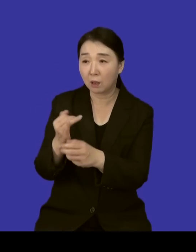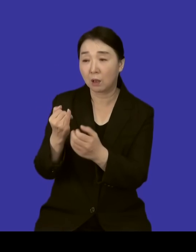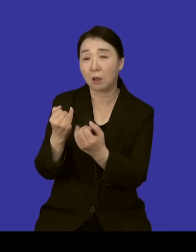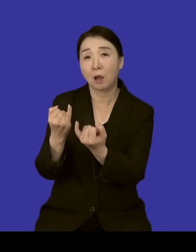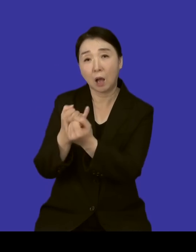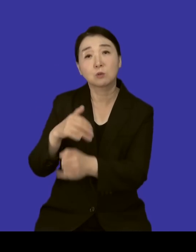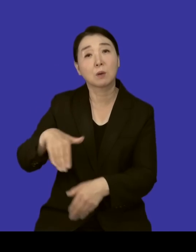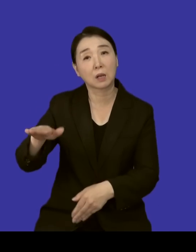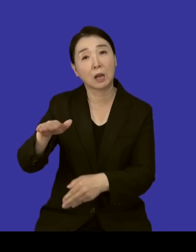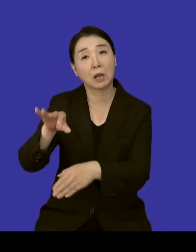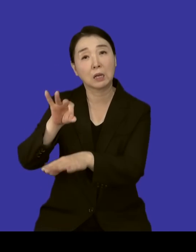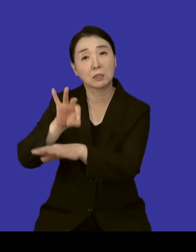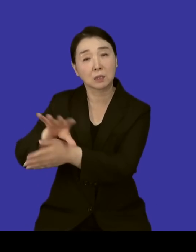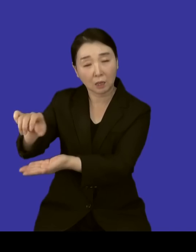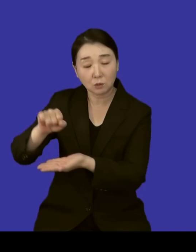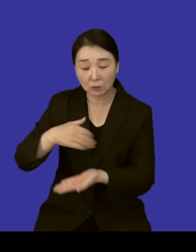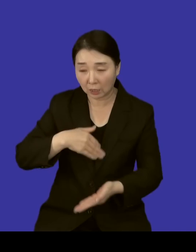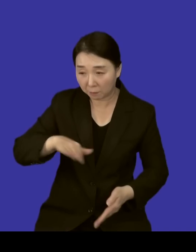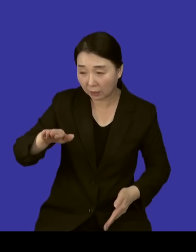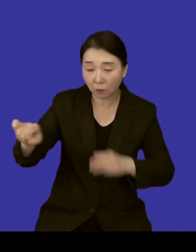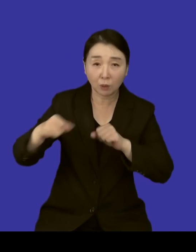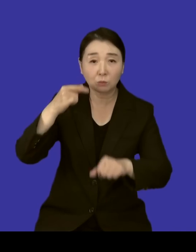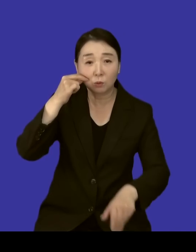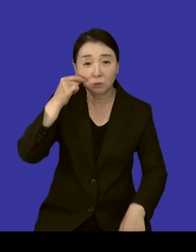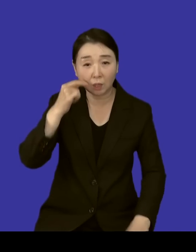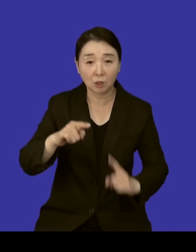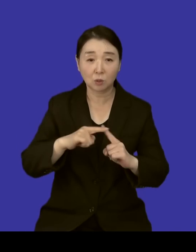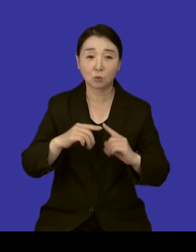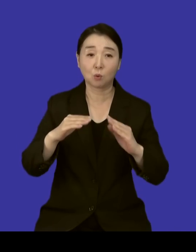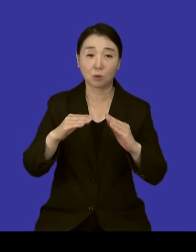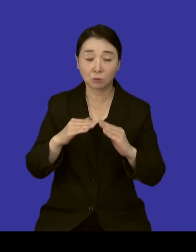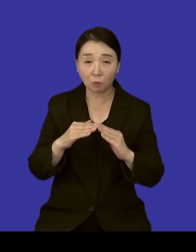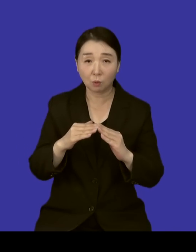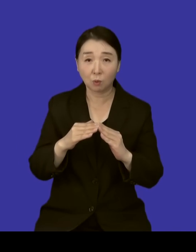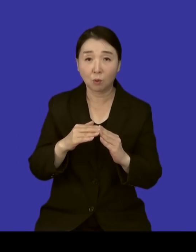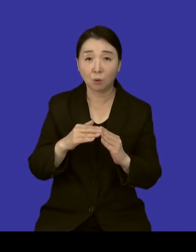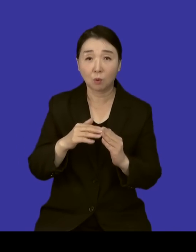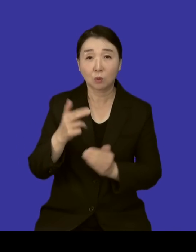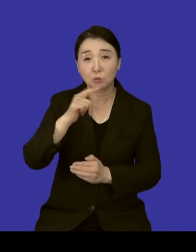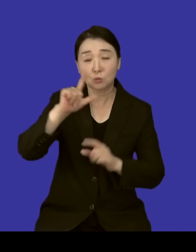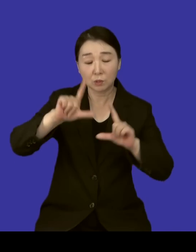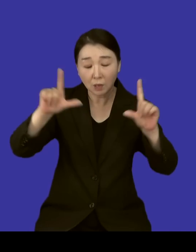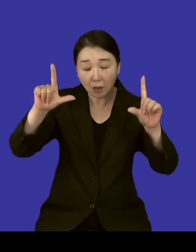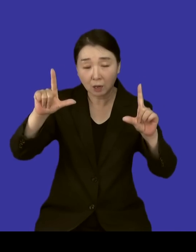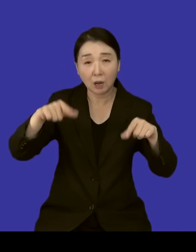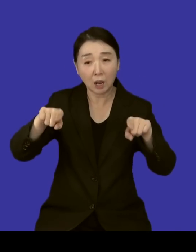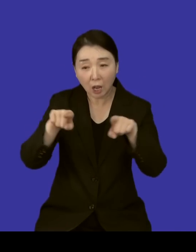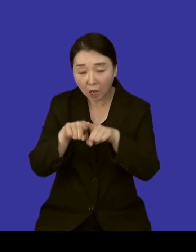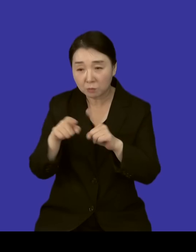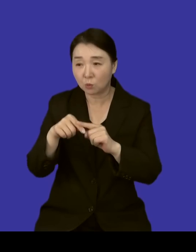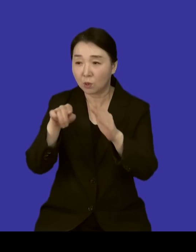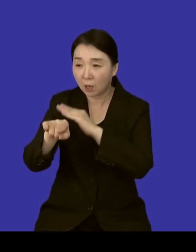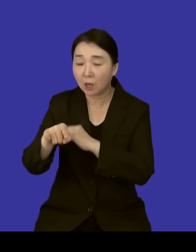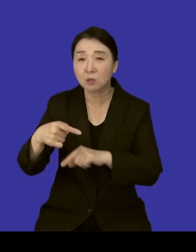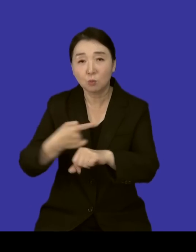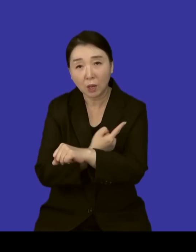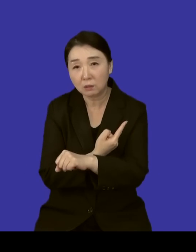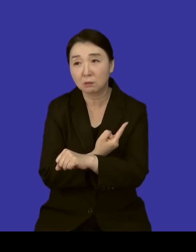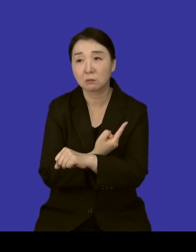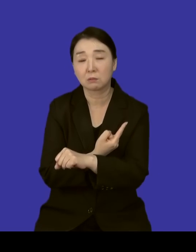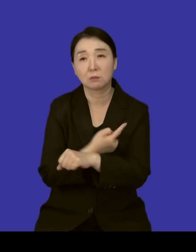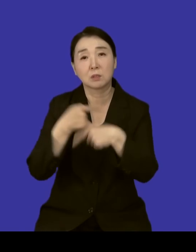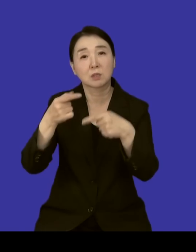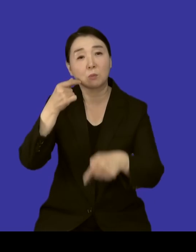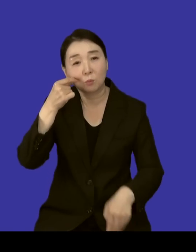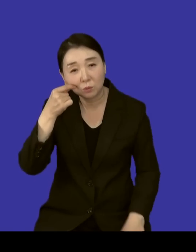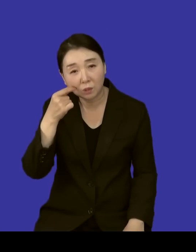나가게 해요. 그러니까 교회도 주일날 손 붙잡고 가는 거 외에는 아무것도 출입 금지예요. 뭐 부흥회